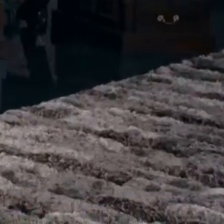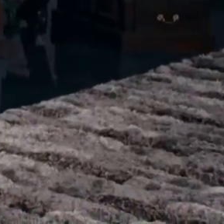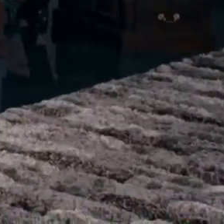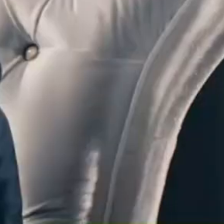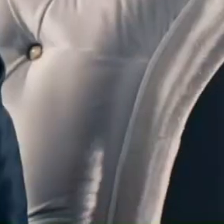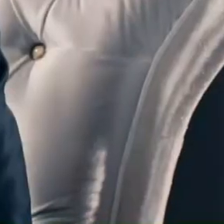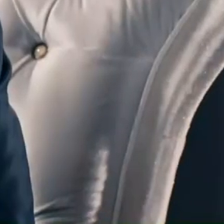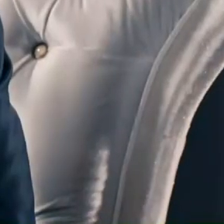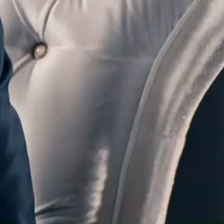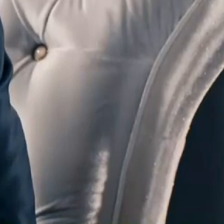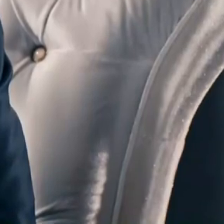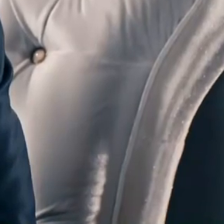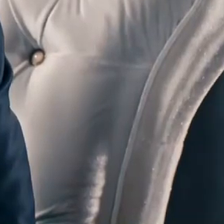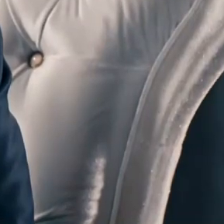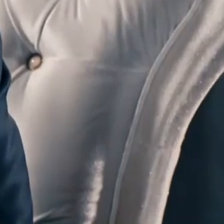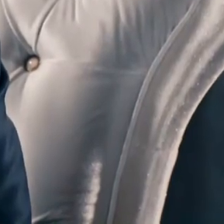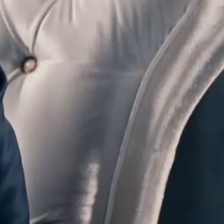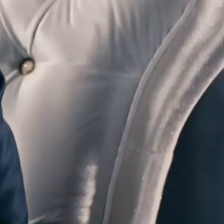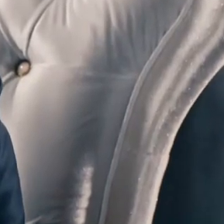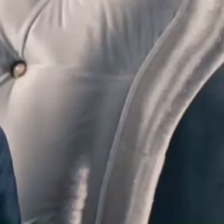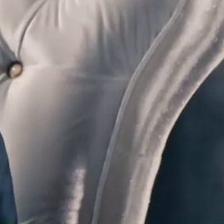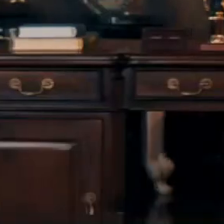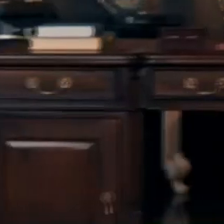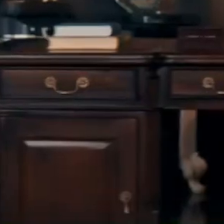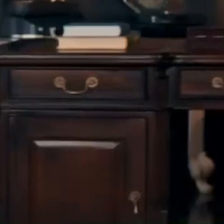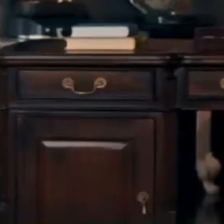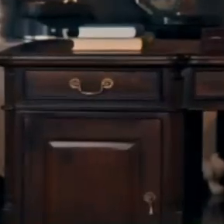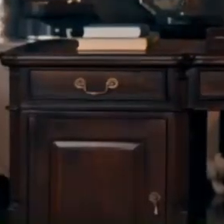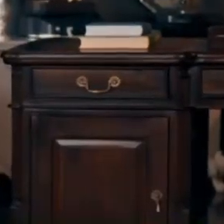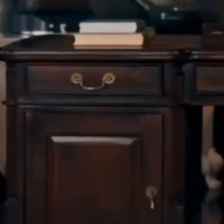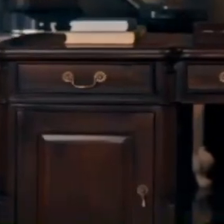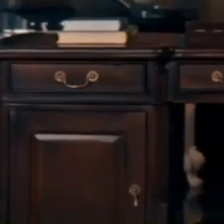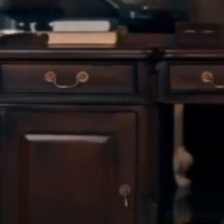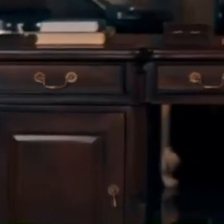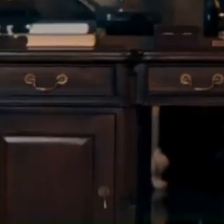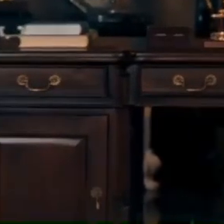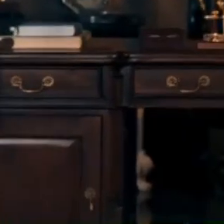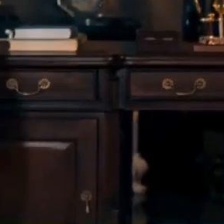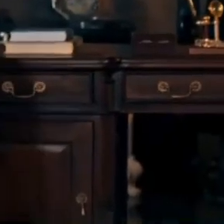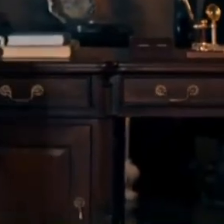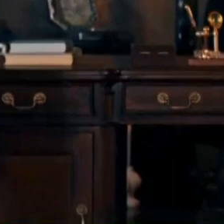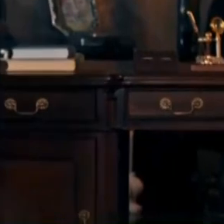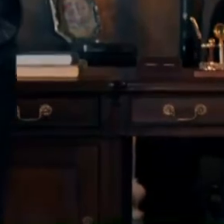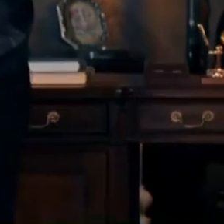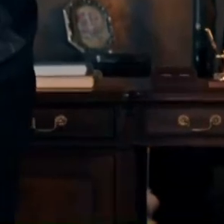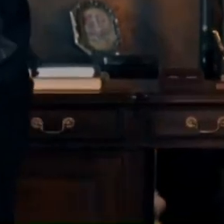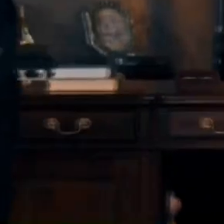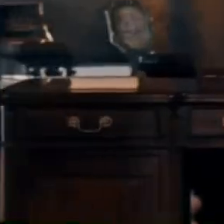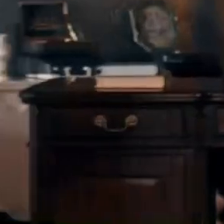Murat'ın hali düşünceli. Agah masadan kahvesiyle suyunu alarak Murat'ın yanına yaklaşıp eğildi. Elindekileri sehpaya